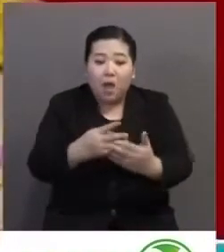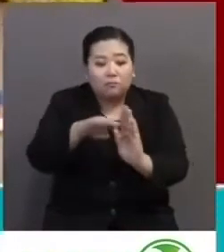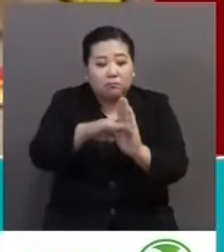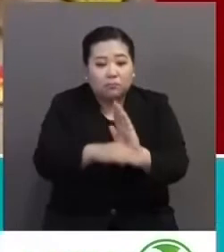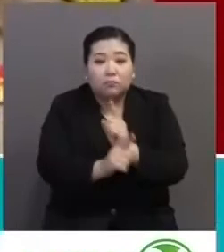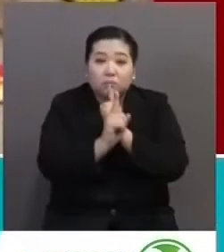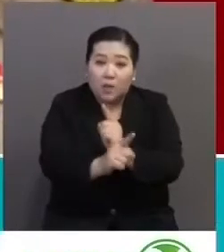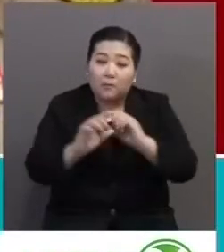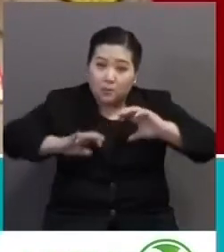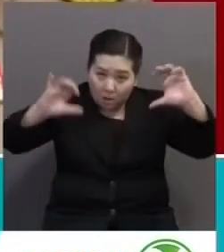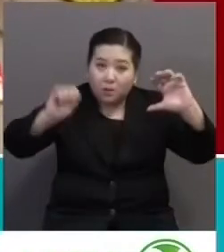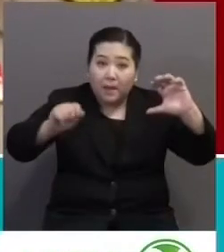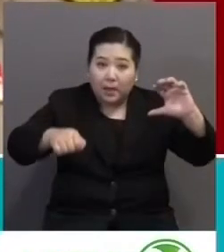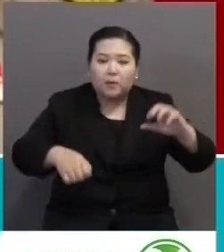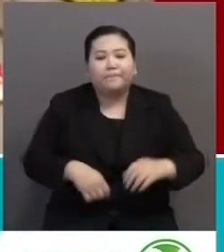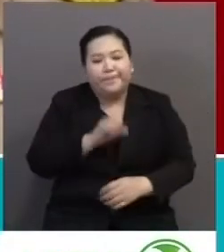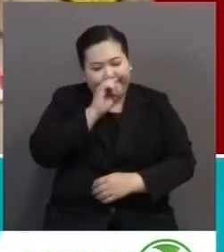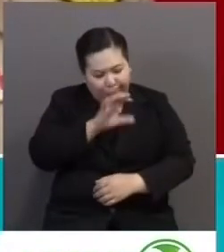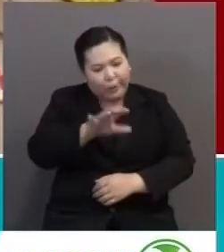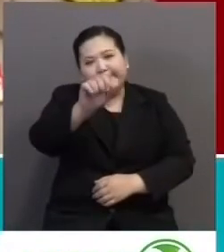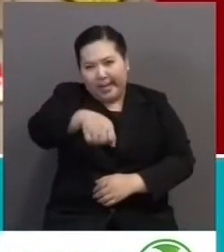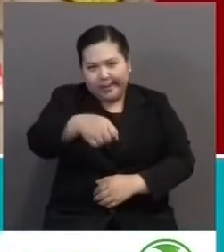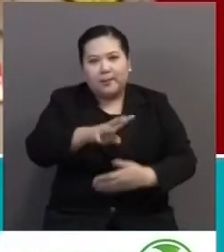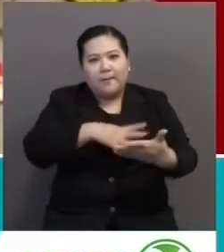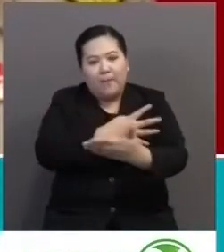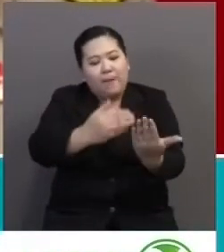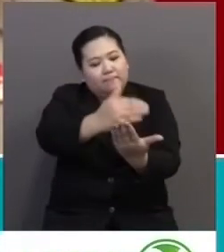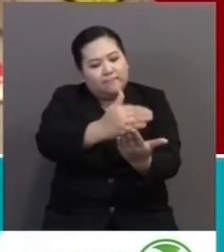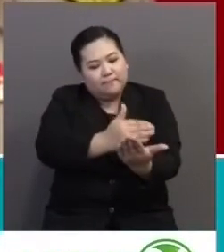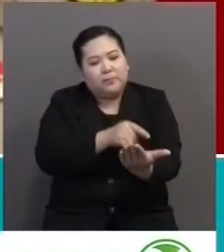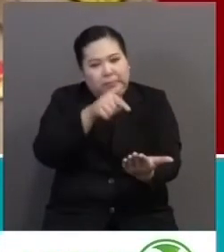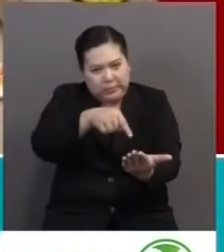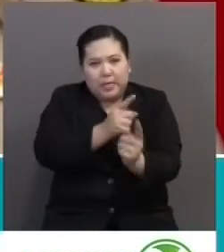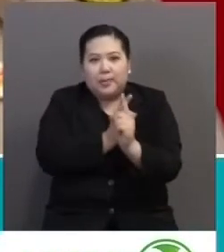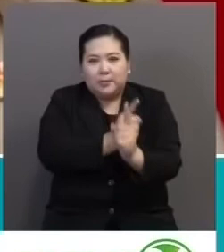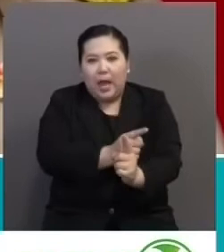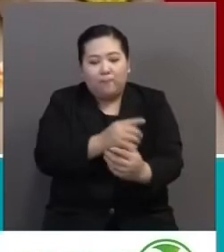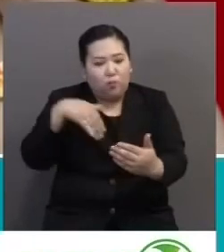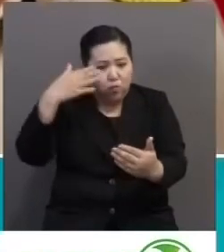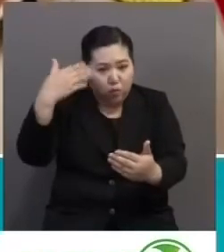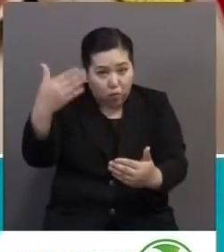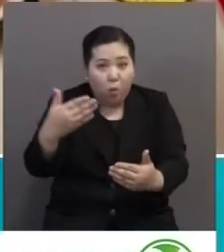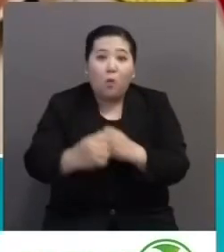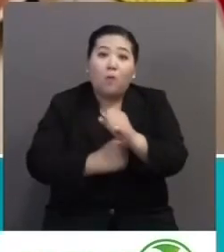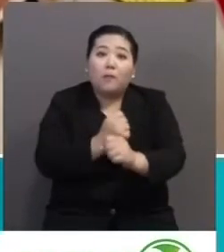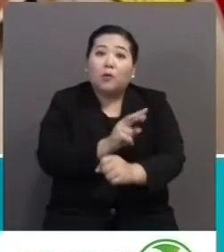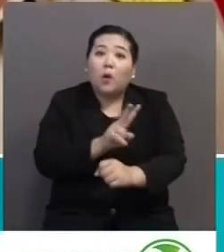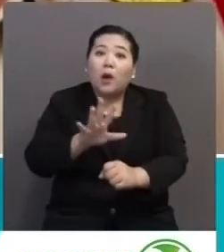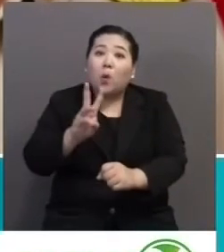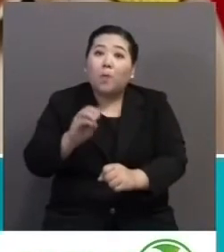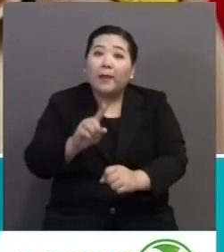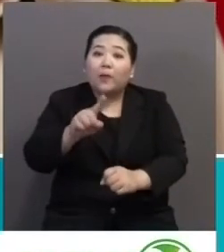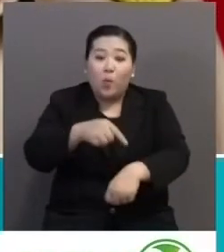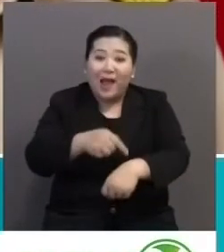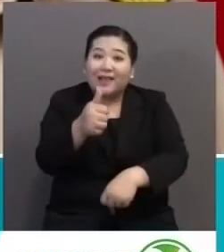างให้เป็นไปตามรถแมพที่ได้วางไว ้ แล้วก็ถึงเวลาก็เลือกตั้งแล้วก็ ครับพลเอกประวิตร